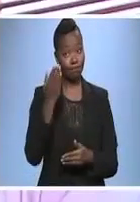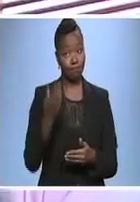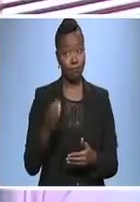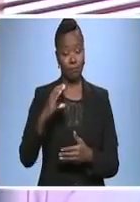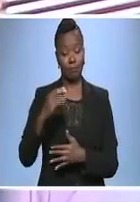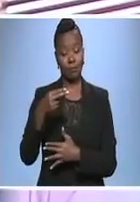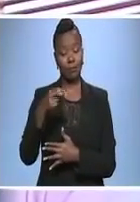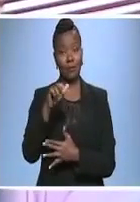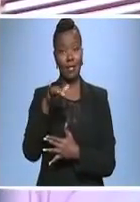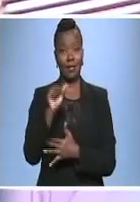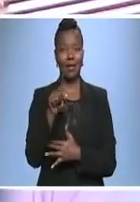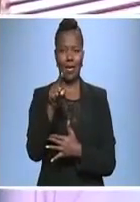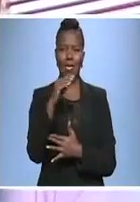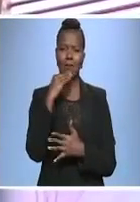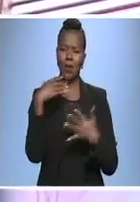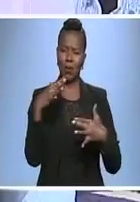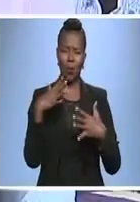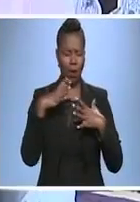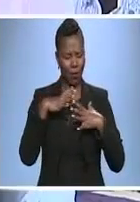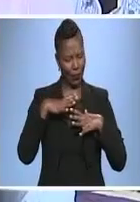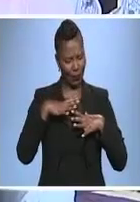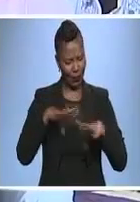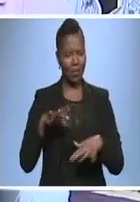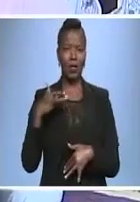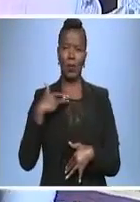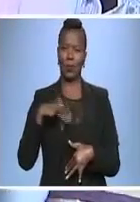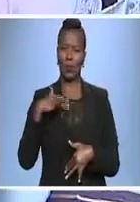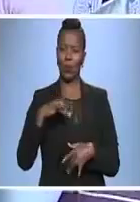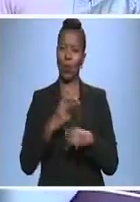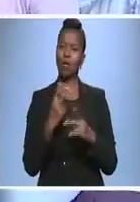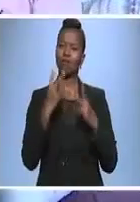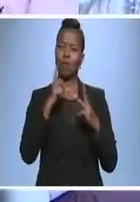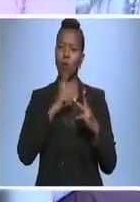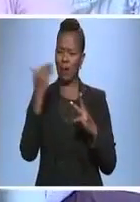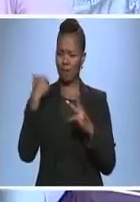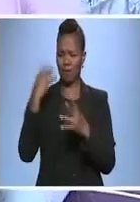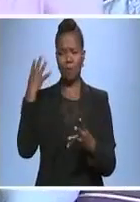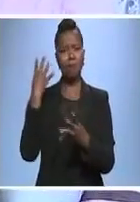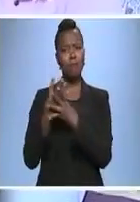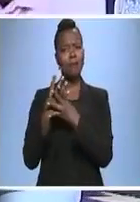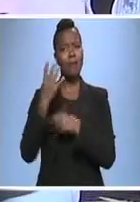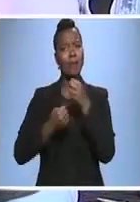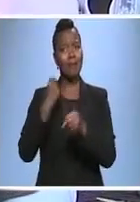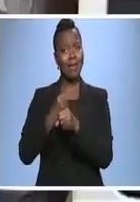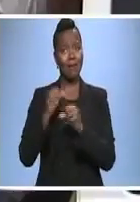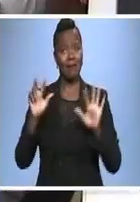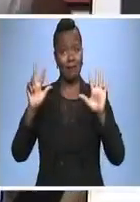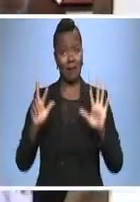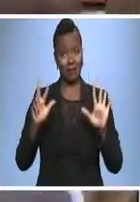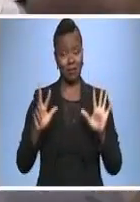Unkosi nathi chiya yigeza lensizwe ezithandayo futhi ungathi uyabukisa ngemuva kokuqhinqa ikhindini iminyaka eshiya galombili.